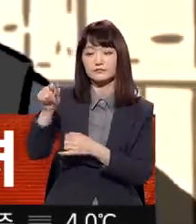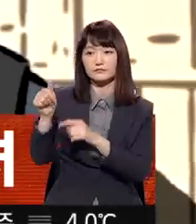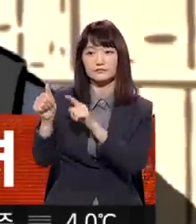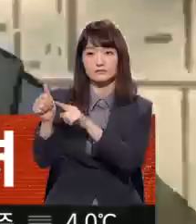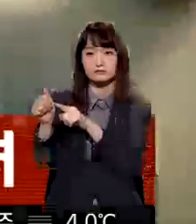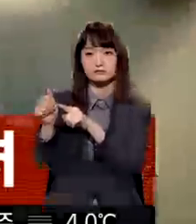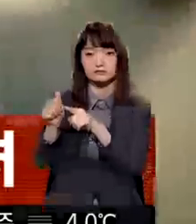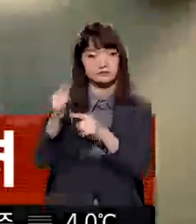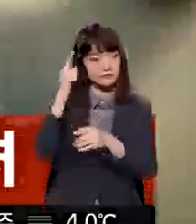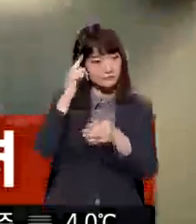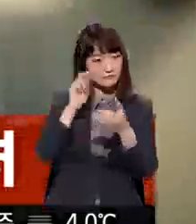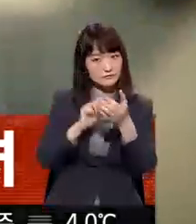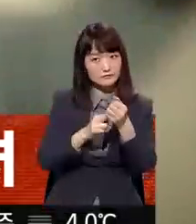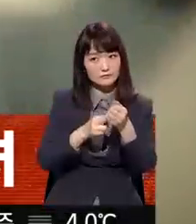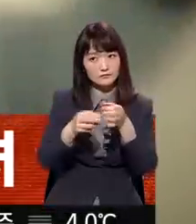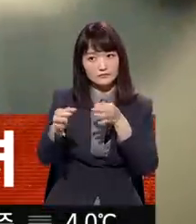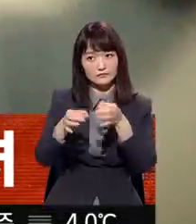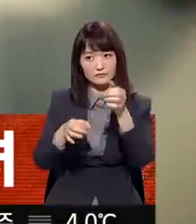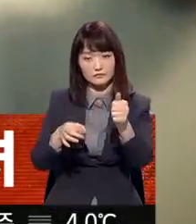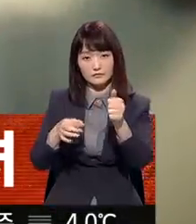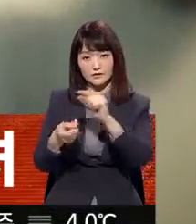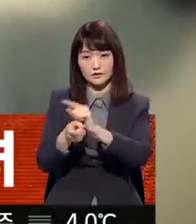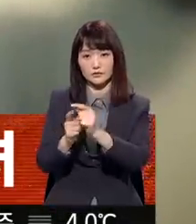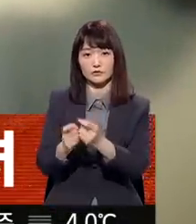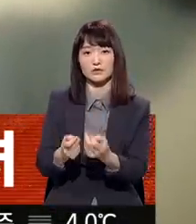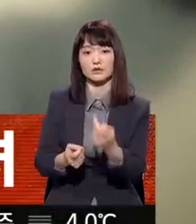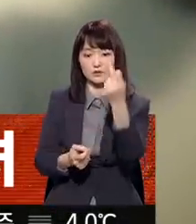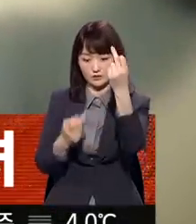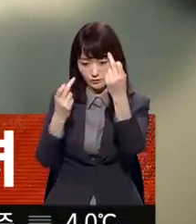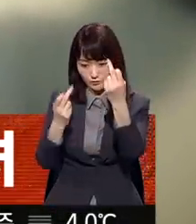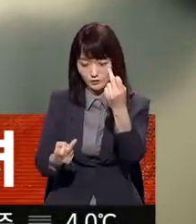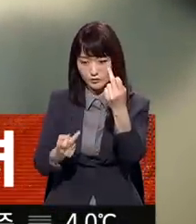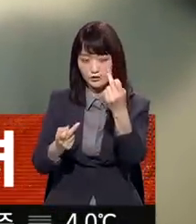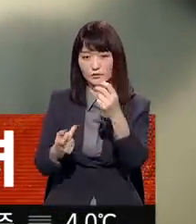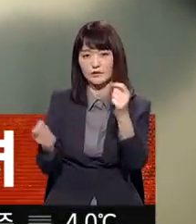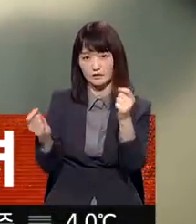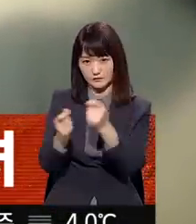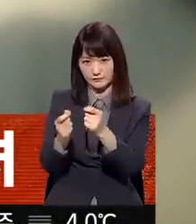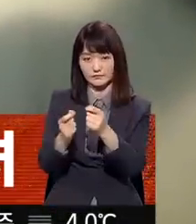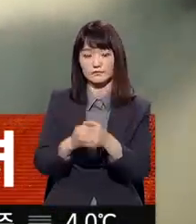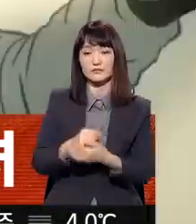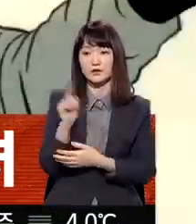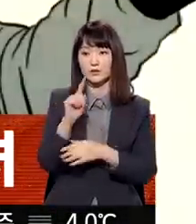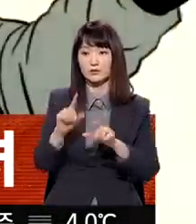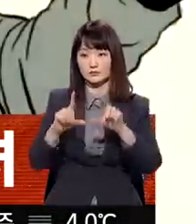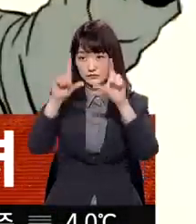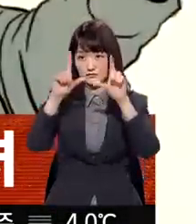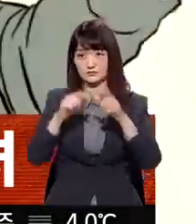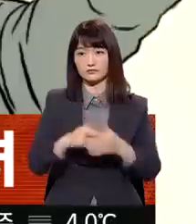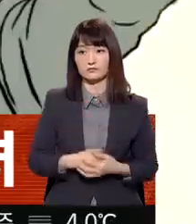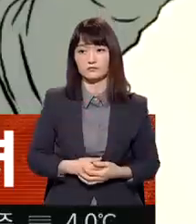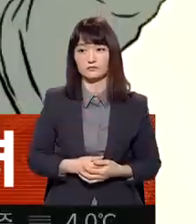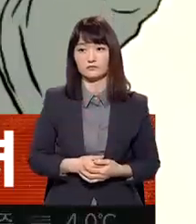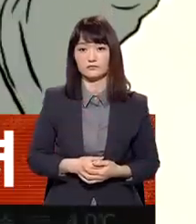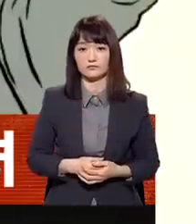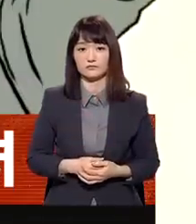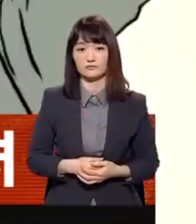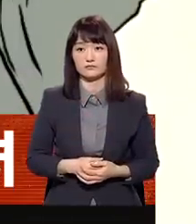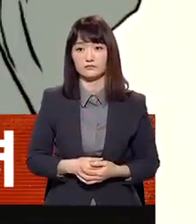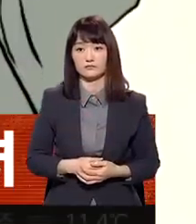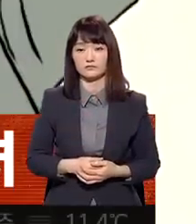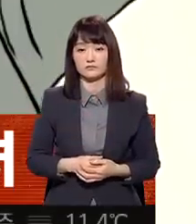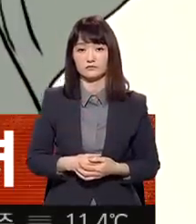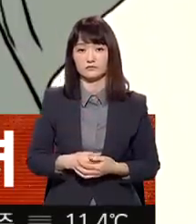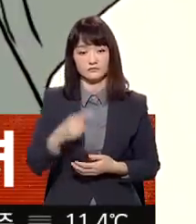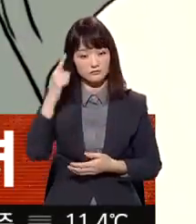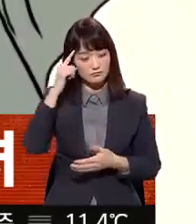미용실 원장하고 아 형님 동생 하면서 네. 호영호제 했잖아요. 자, 그런데 어느 날서부터인가 선을 많이